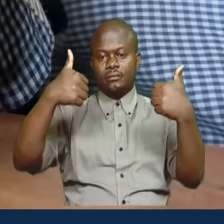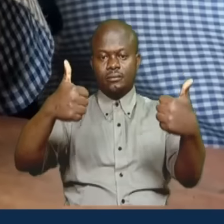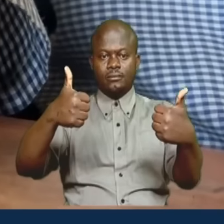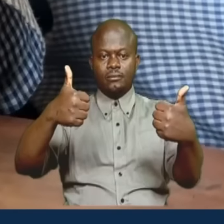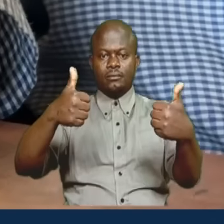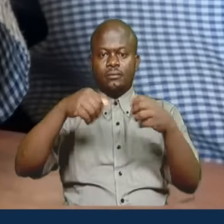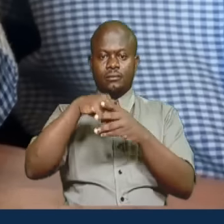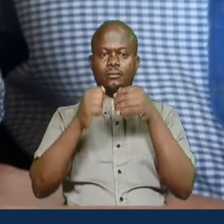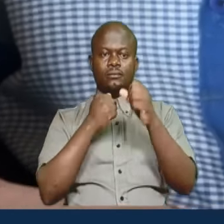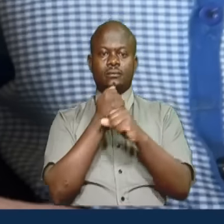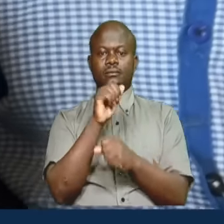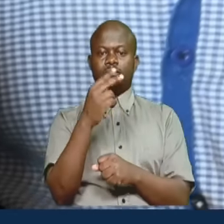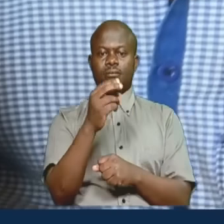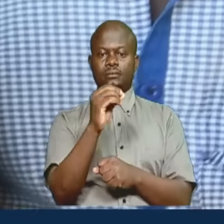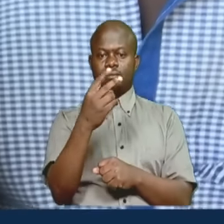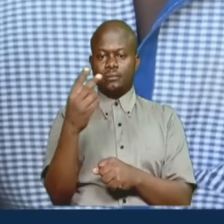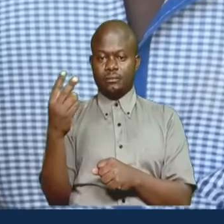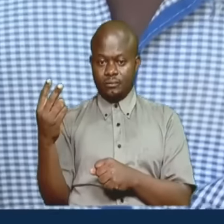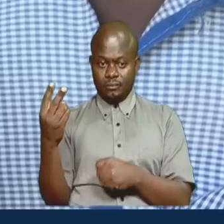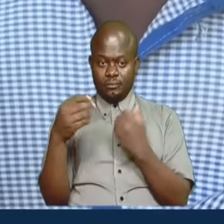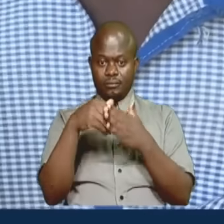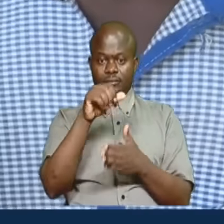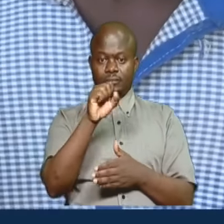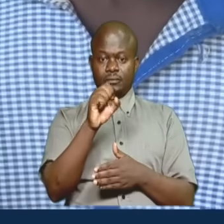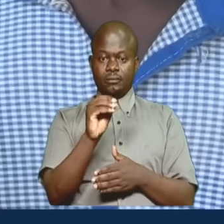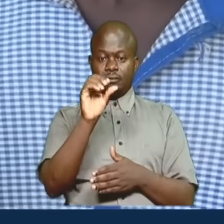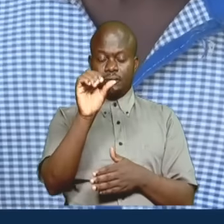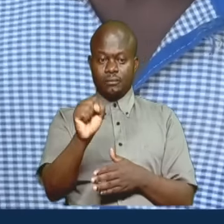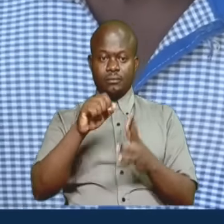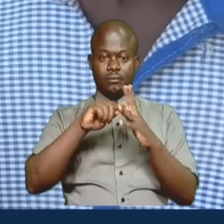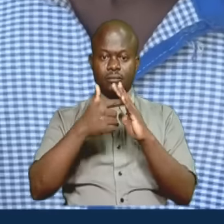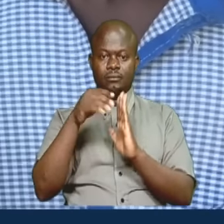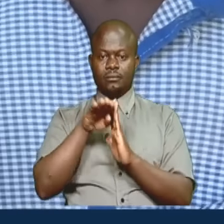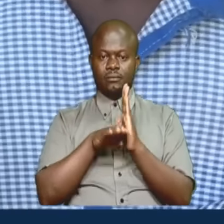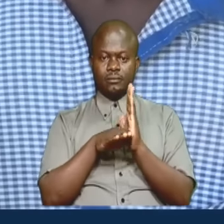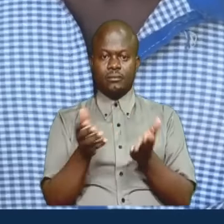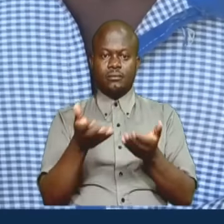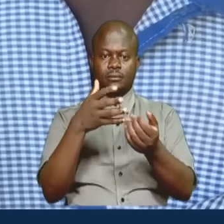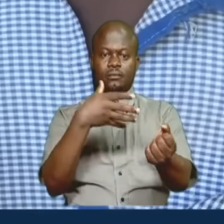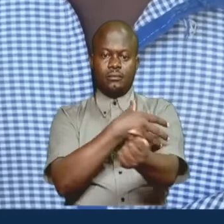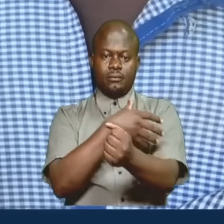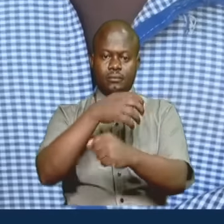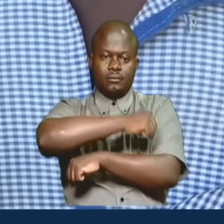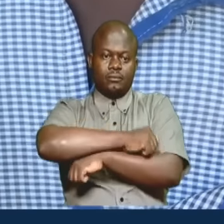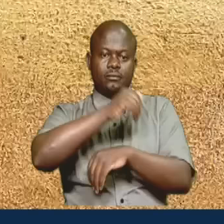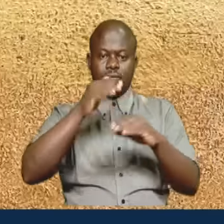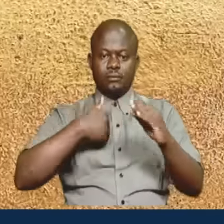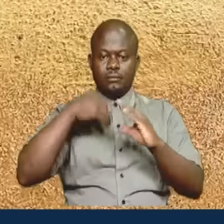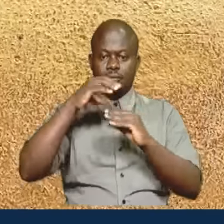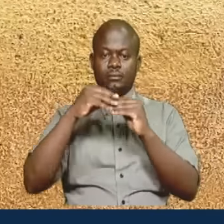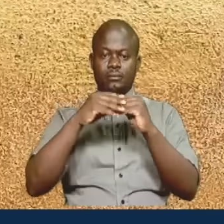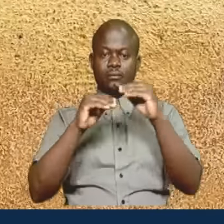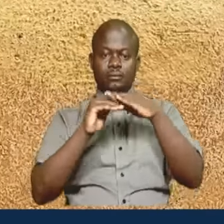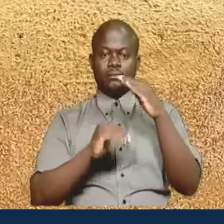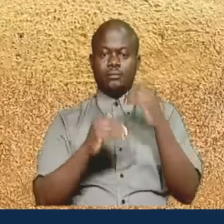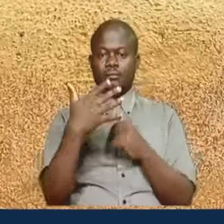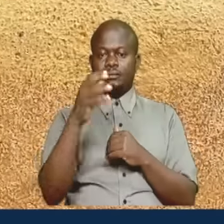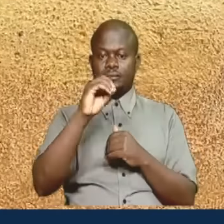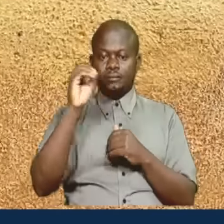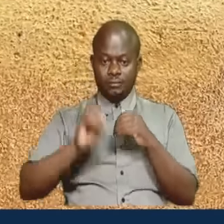Muri 2022 umushinga SOS watangije gahunda nzamurabushobozi ku banyeshuri bafite amanota ari munsi ya